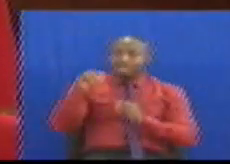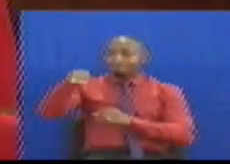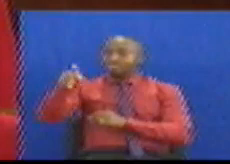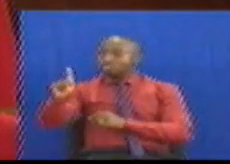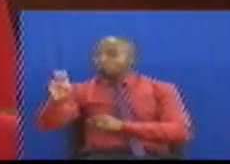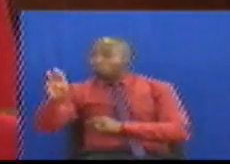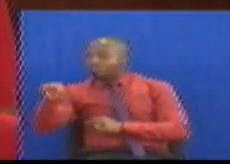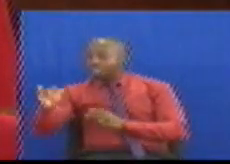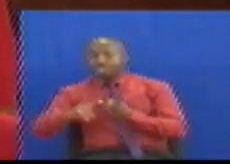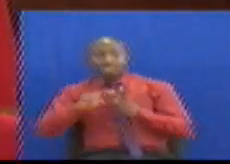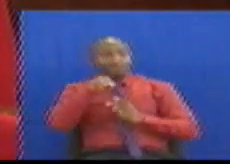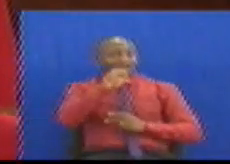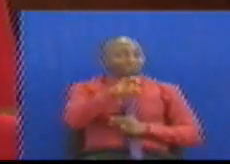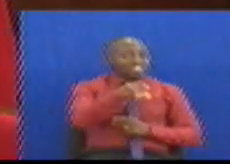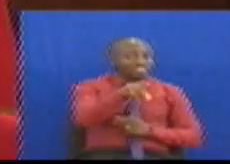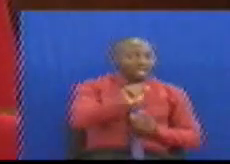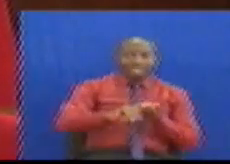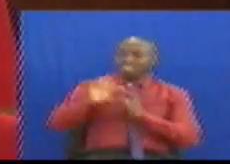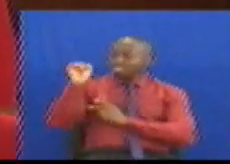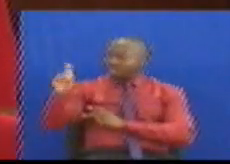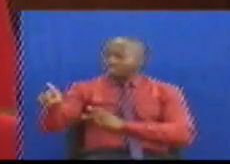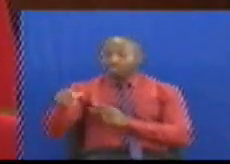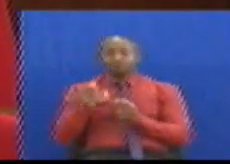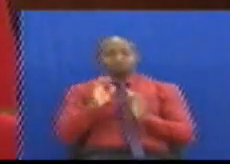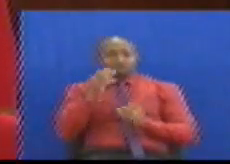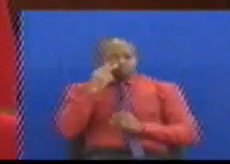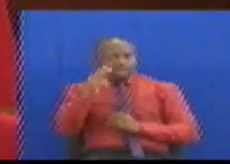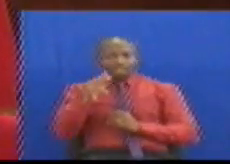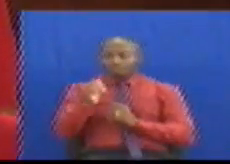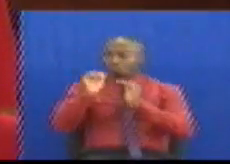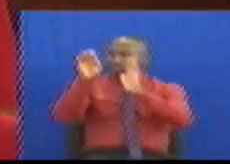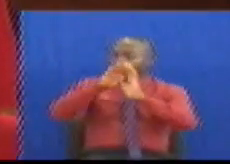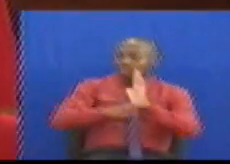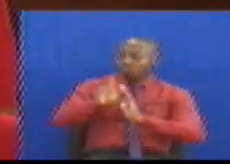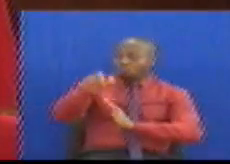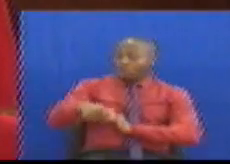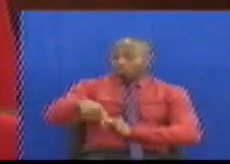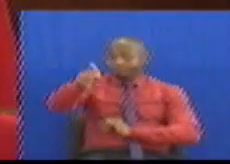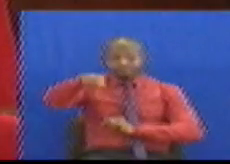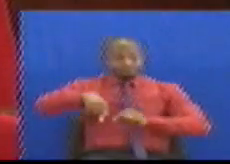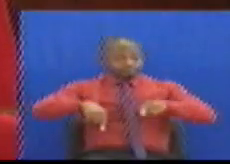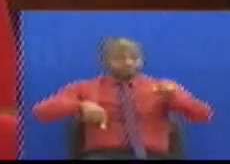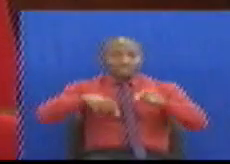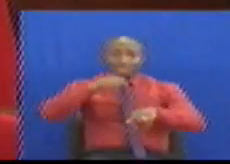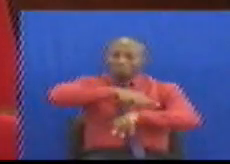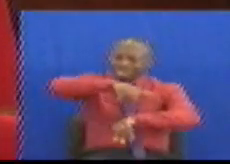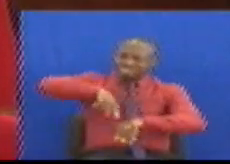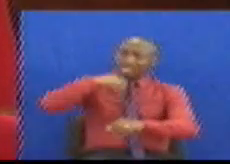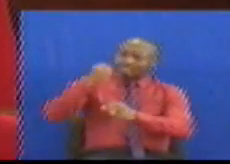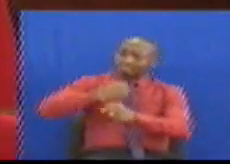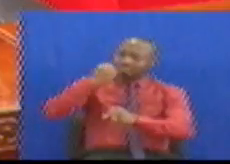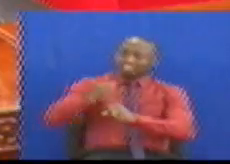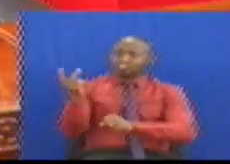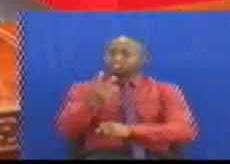miji kama Mafinga, tuone uwezekano wa kuwa na taratibu ambazo watu hao watafanya kazi masaa 24.